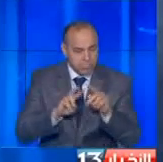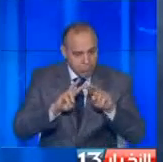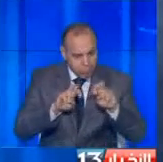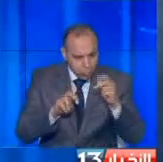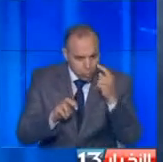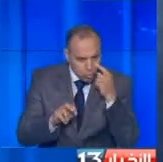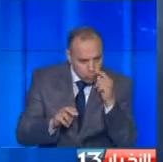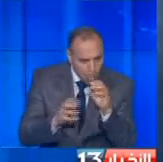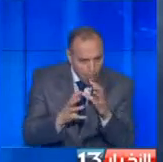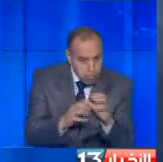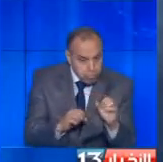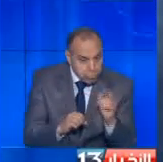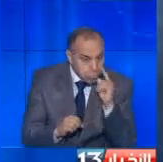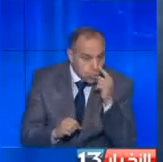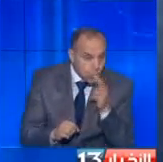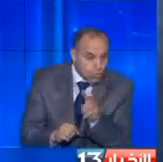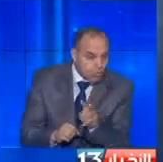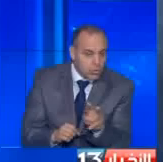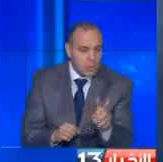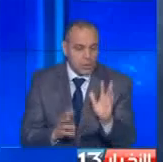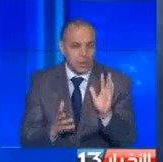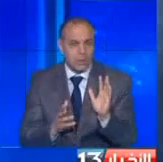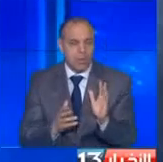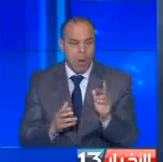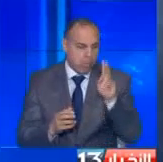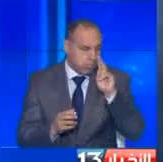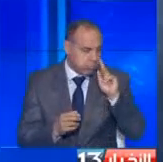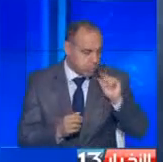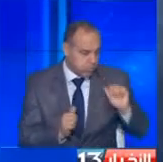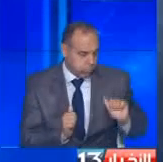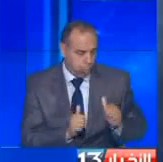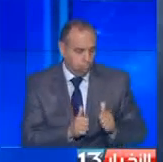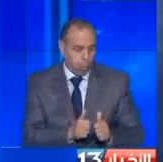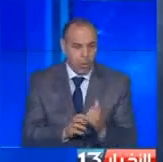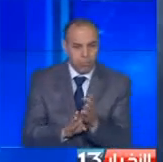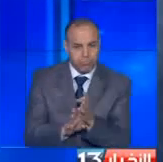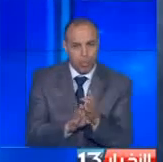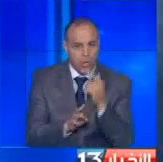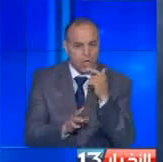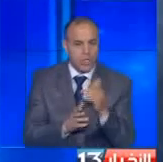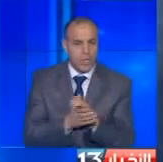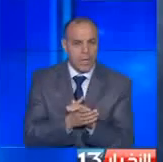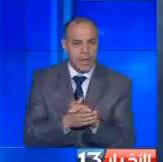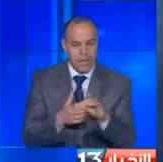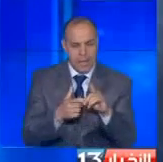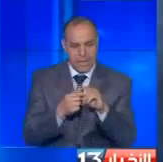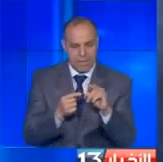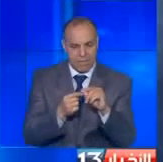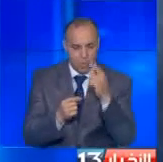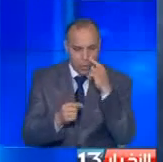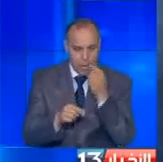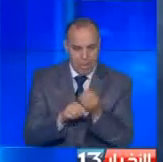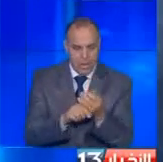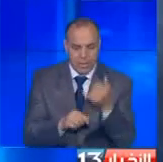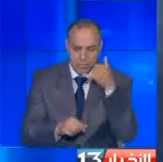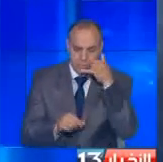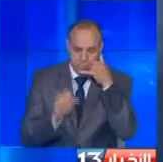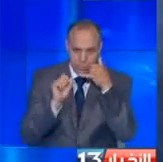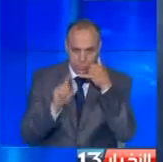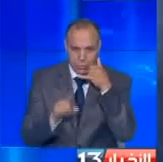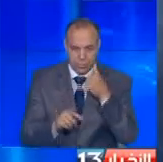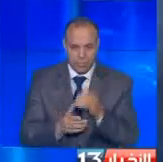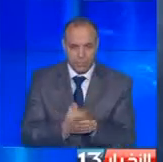تفكيك المتفجرات الى المكان وسط تعزيزات امنيه. وللمزيد من المعطيات معنا